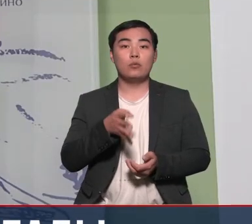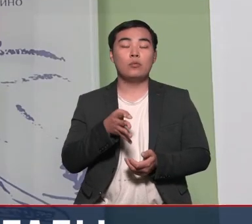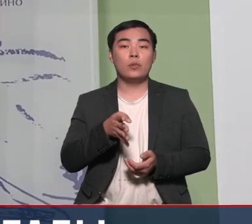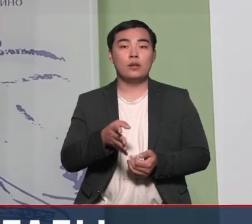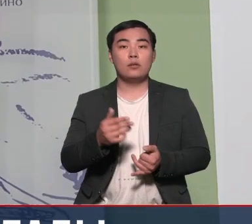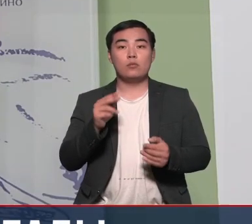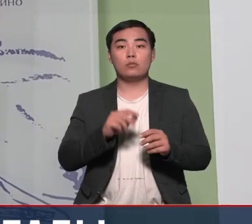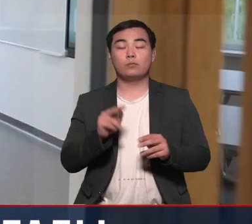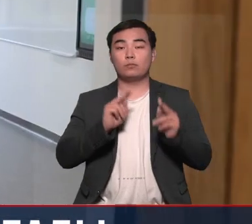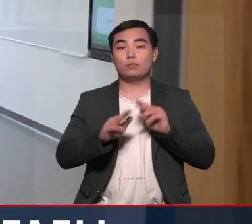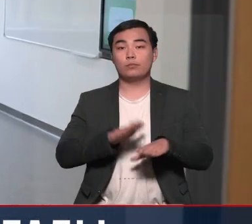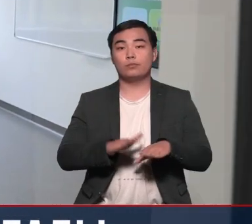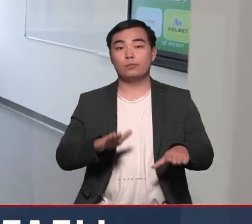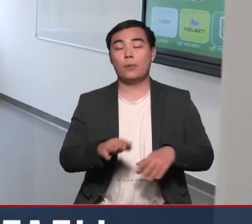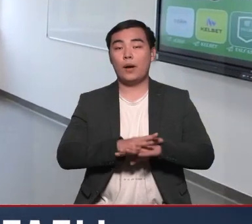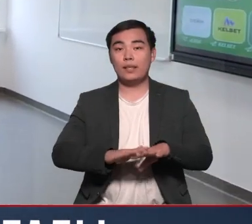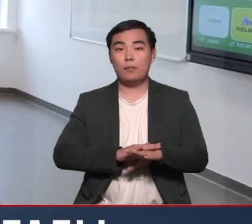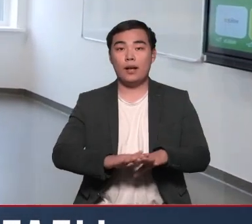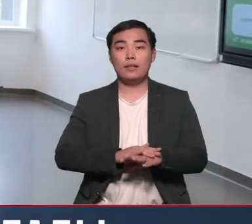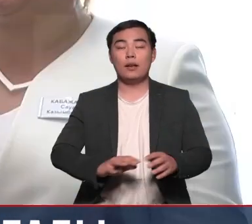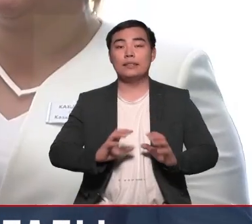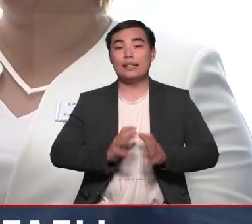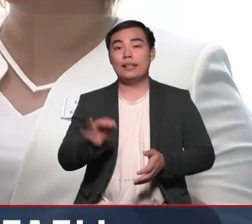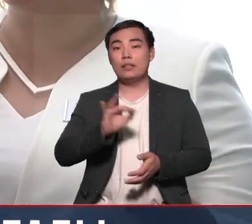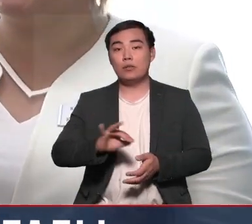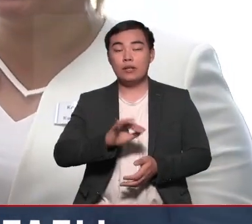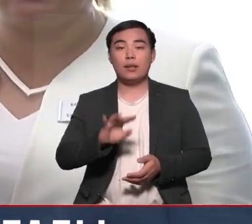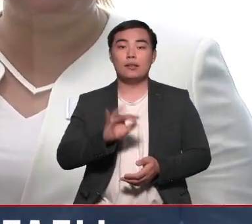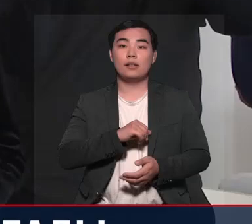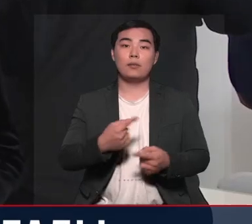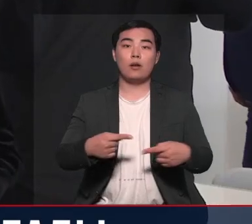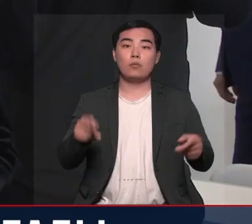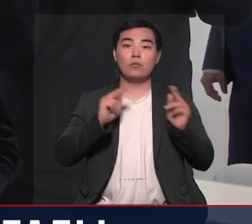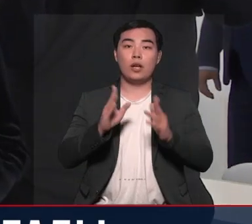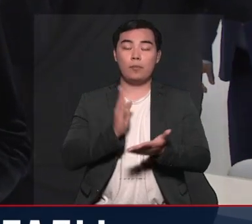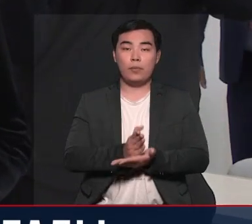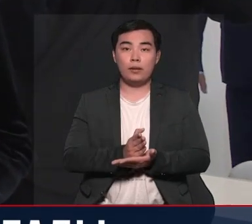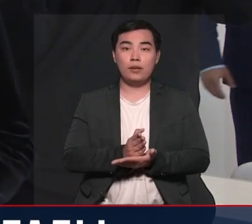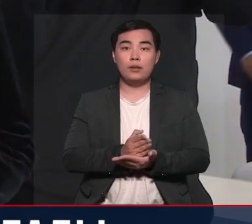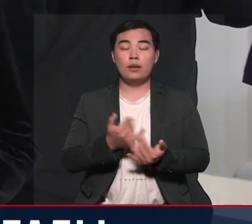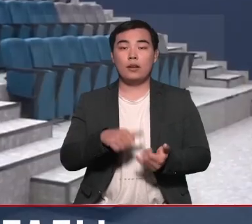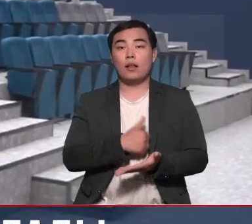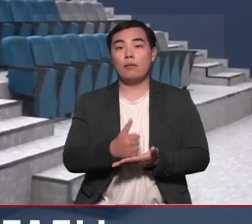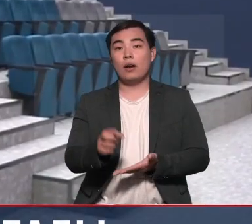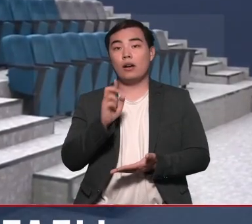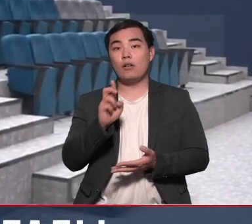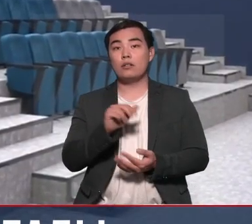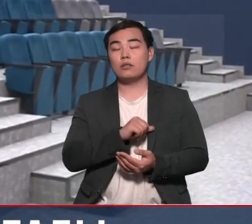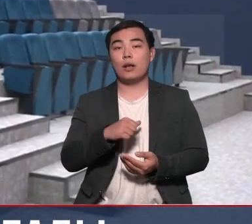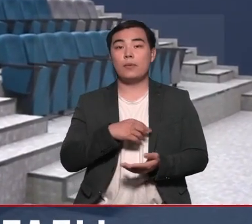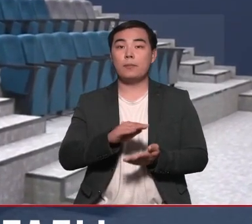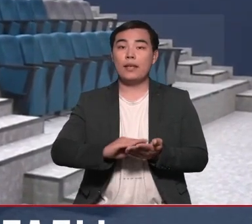оқушы жаратылыстану, математика және қоғамдық гуманитарлық бағыттар бойынша оқиды. Мемлекет басшысы мектептің оқу және